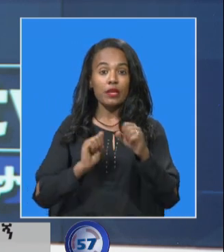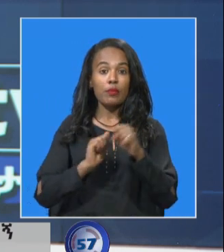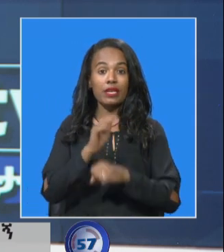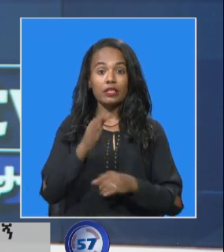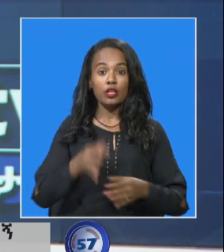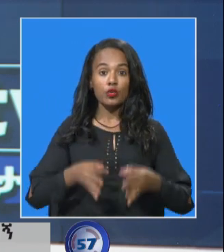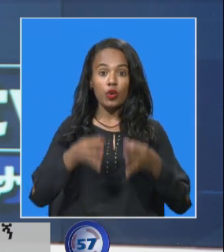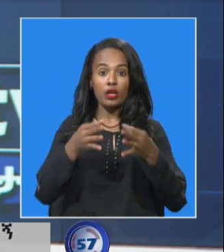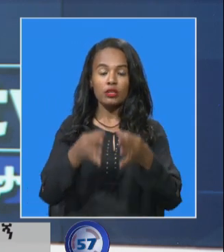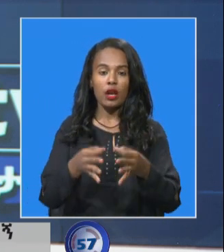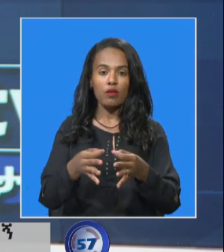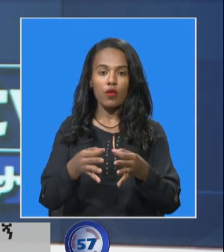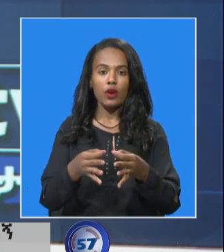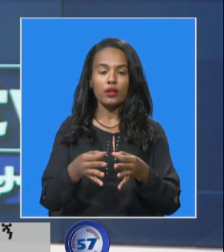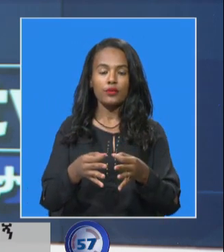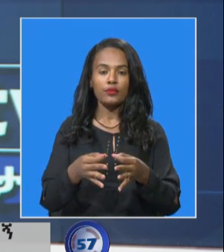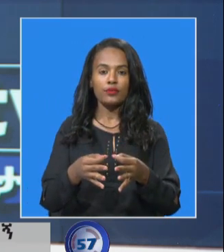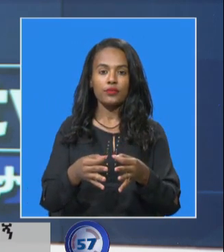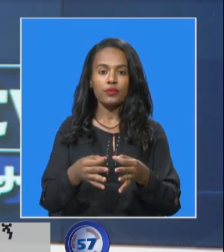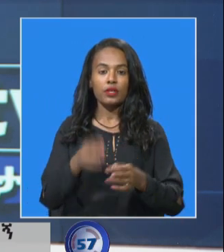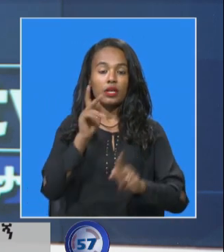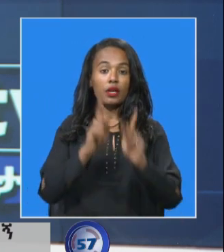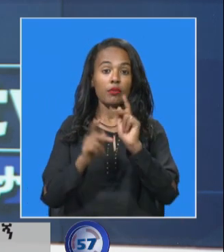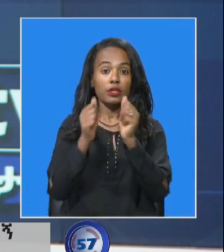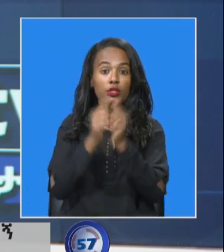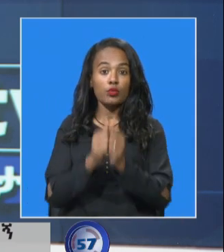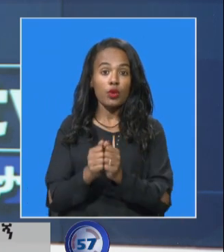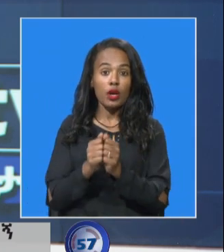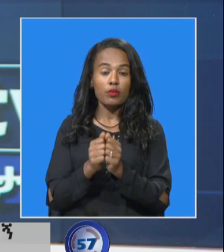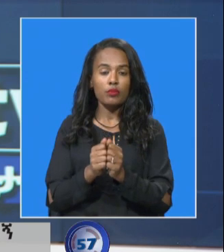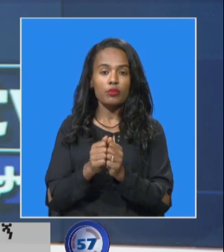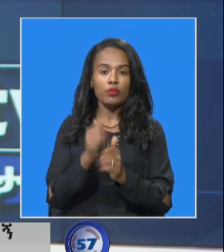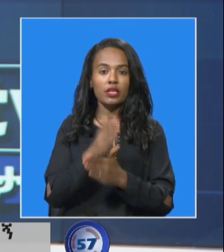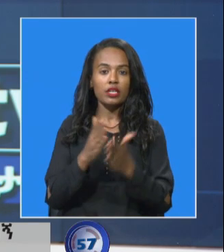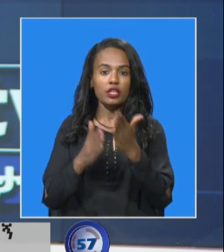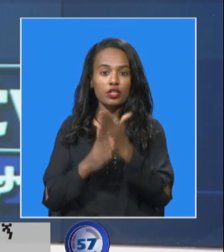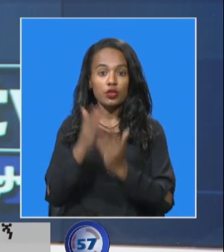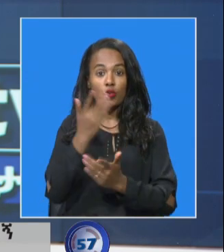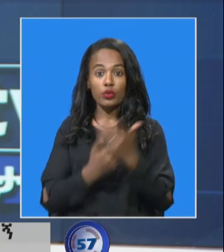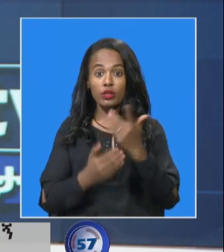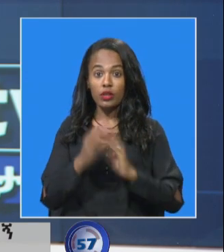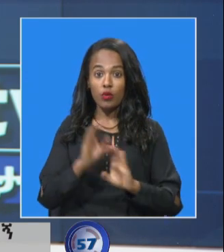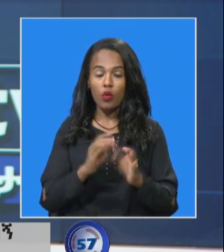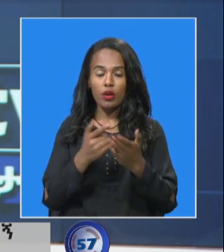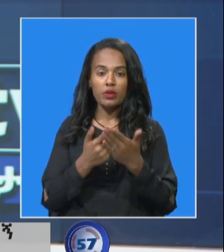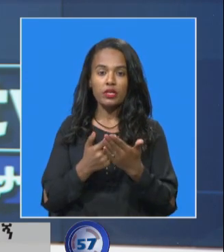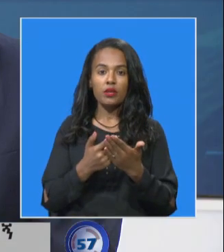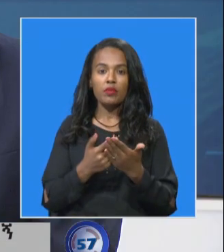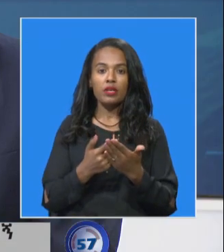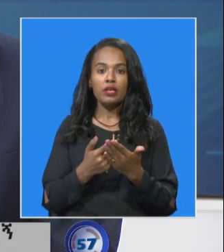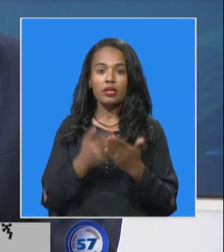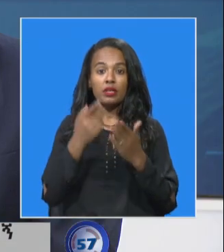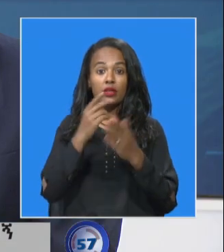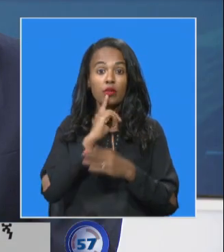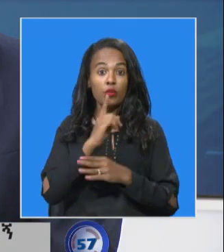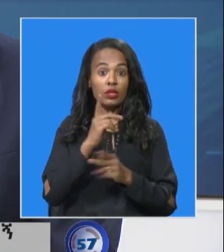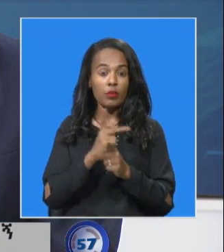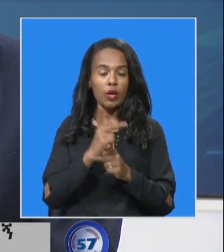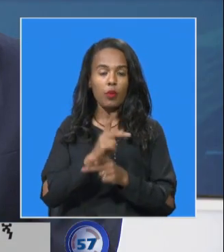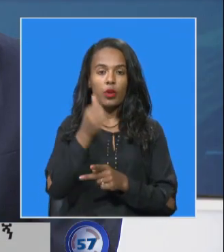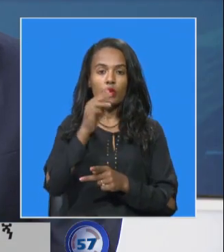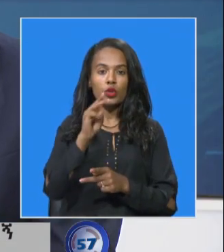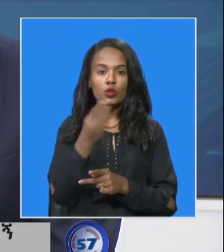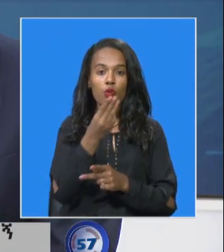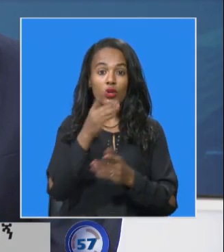መልእክታቸውን አስተላልፈዋል። ከህብረተሰቡ ጋርም በየደረጃው ውይይት አድርጓል። በዚህ ሁኔታ ተከበራል ብለን እንጠብቃለን። በዩኔስኮ